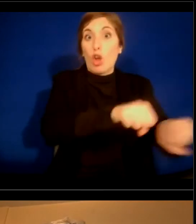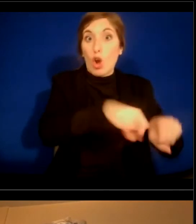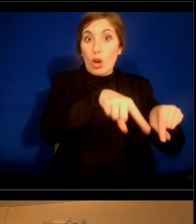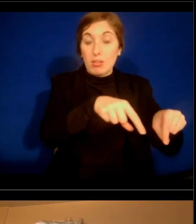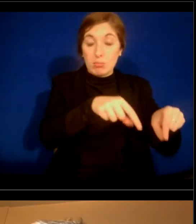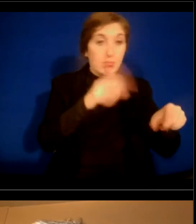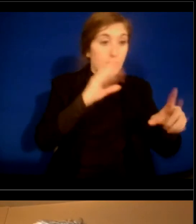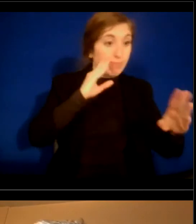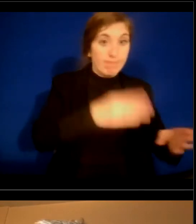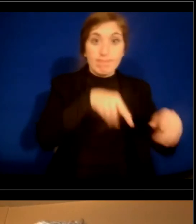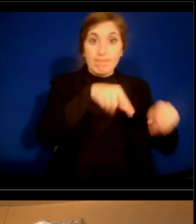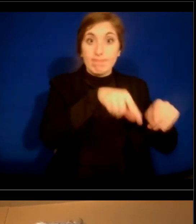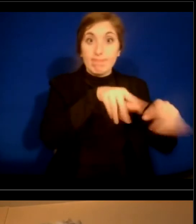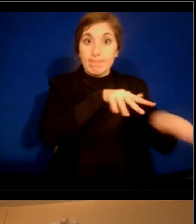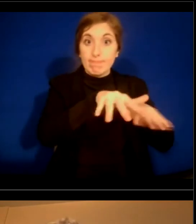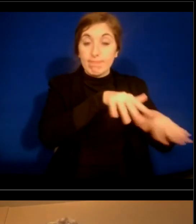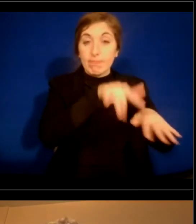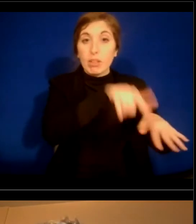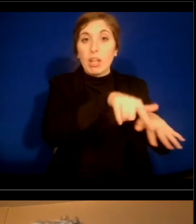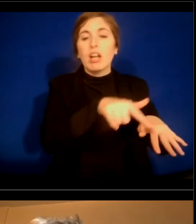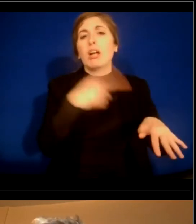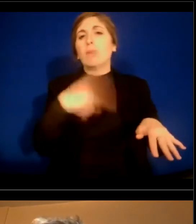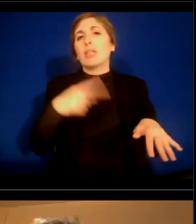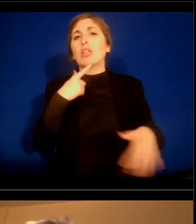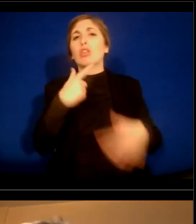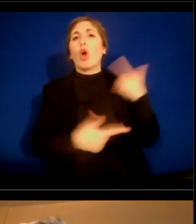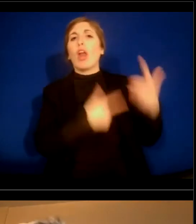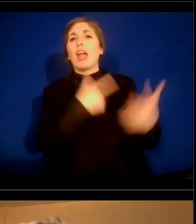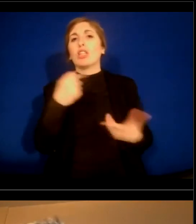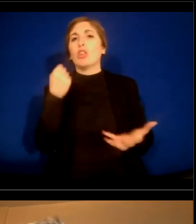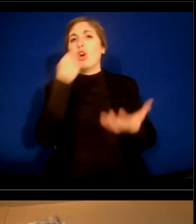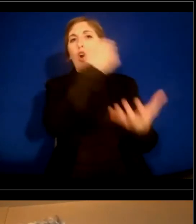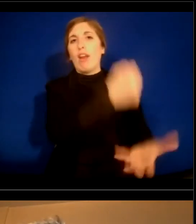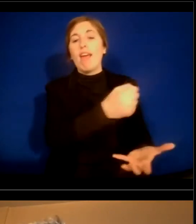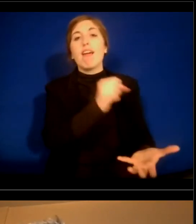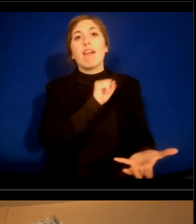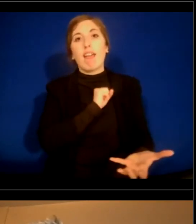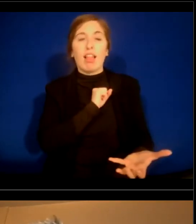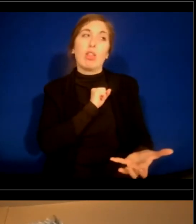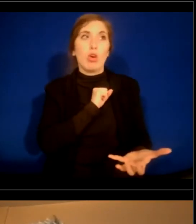nelle varie attività sul territorio a Milano, in tutte, diciamo,